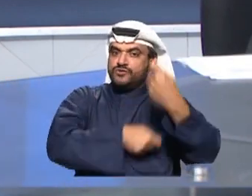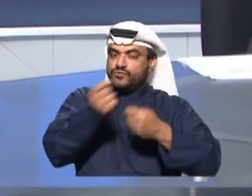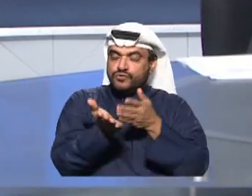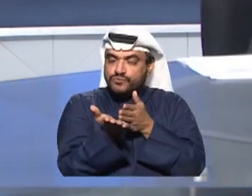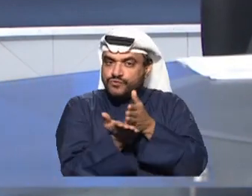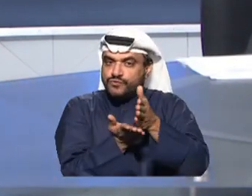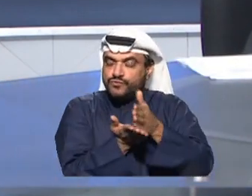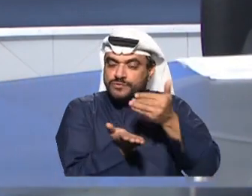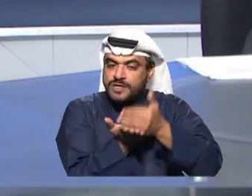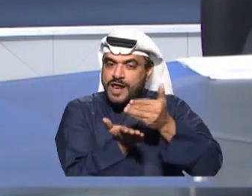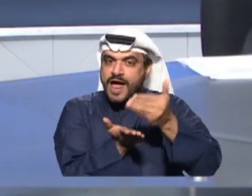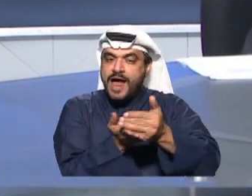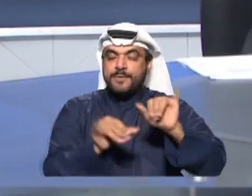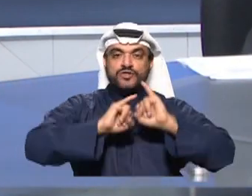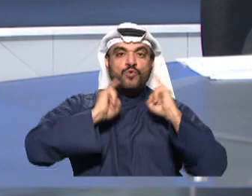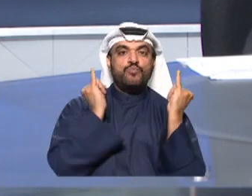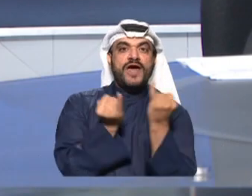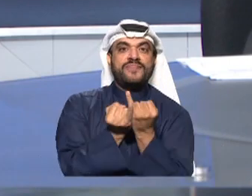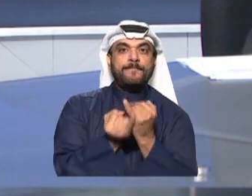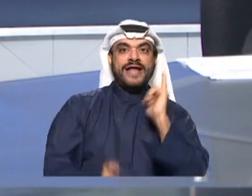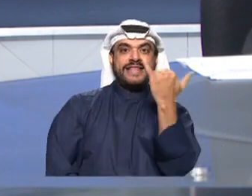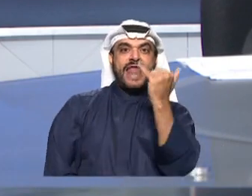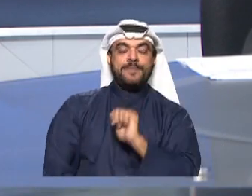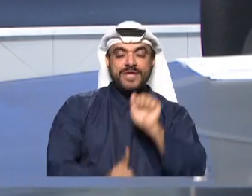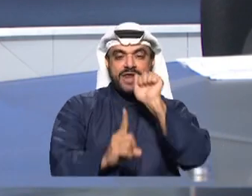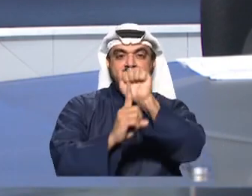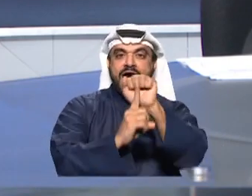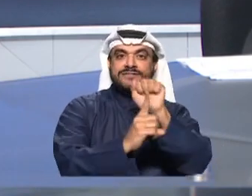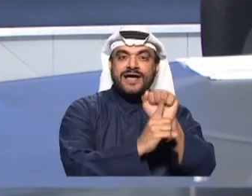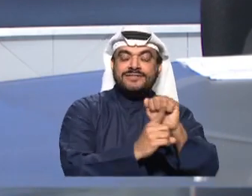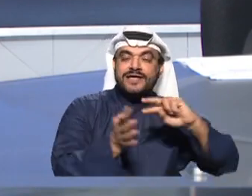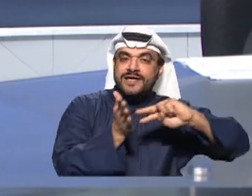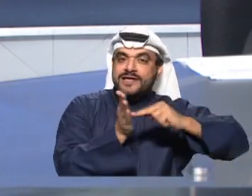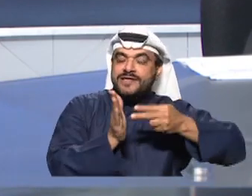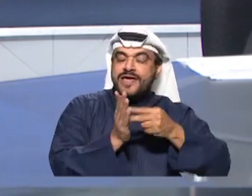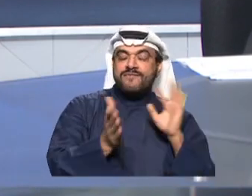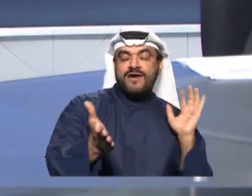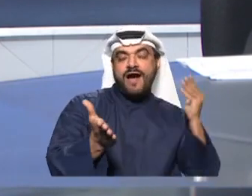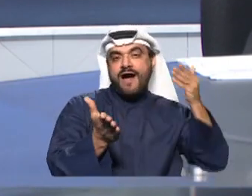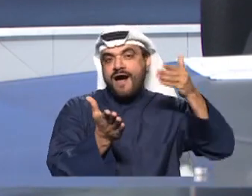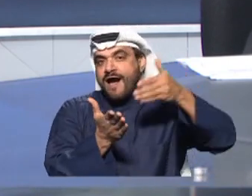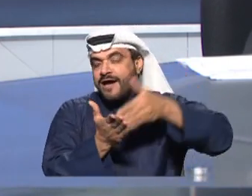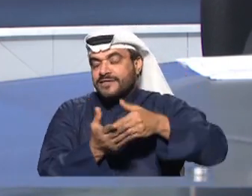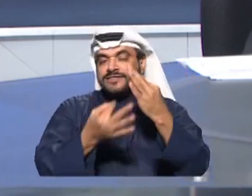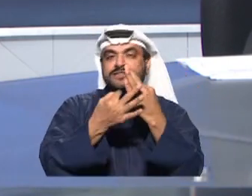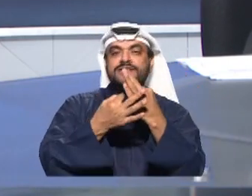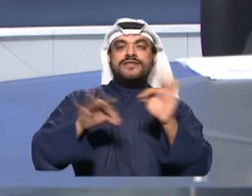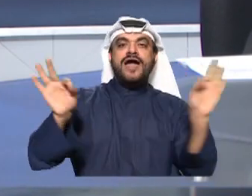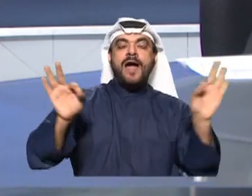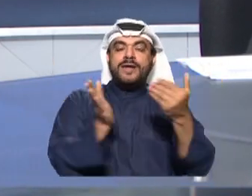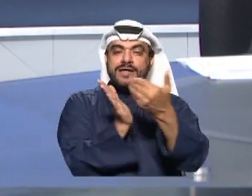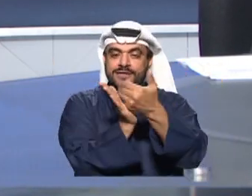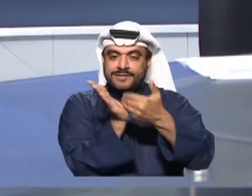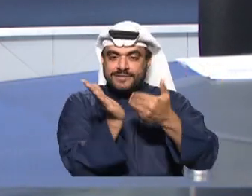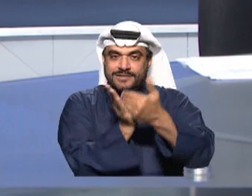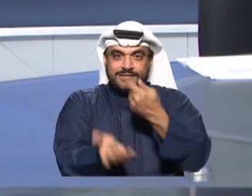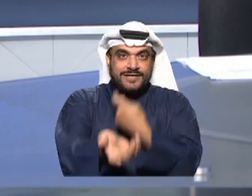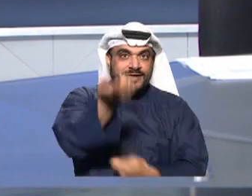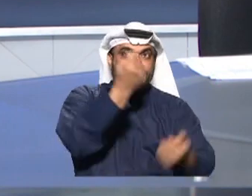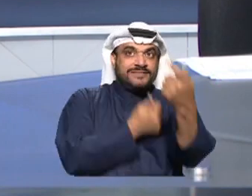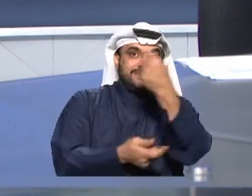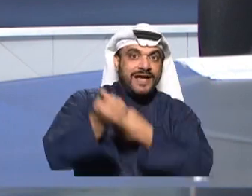عمل المنظمات العربية المتخصصة والسعي للوصول إلى تكامل اقتصادي وسياسي واجتماعي عربي